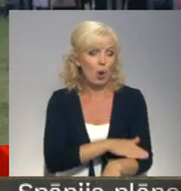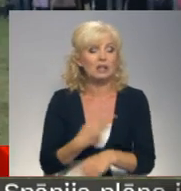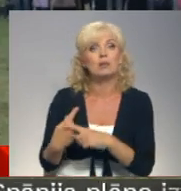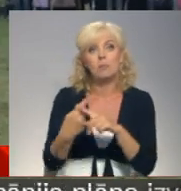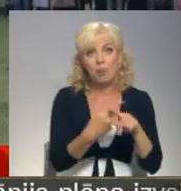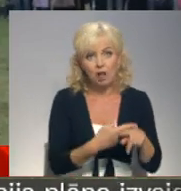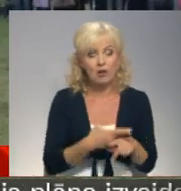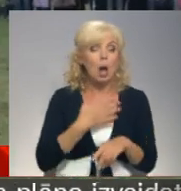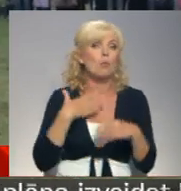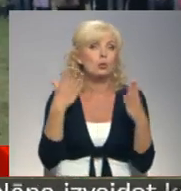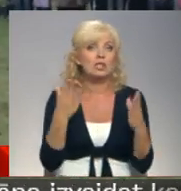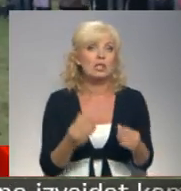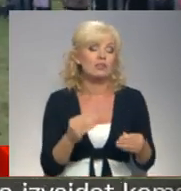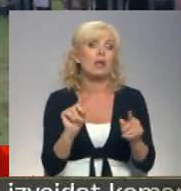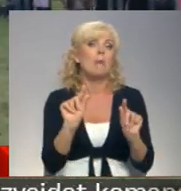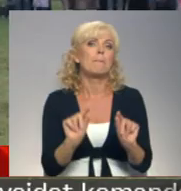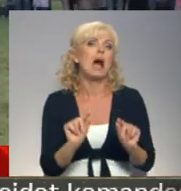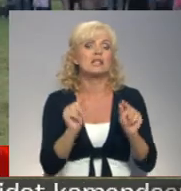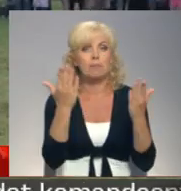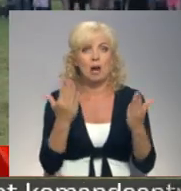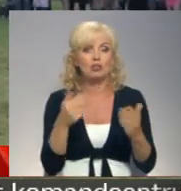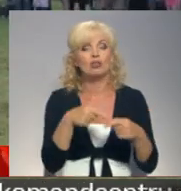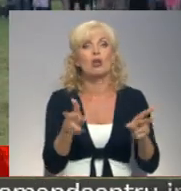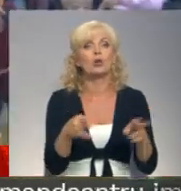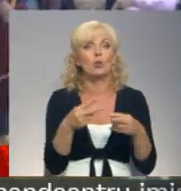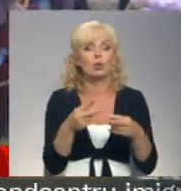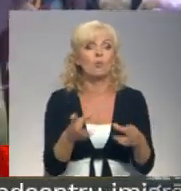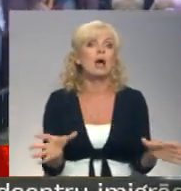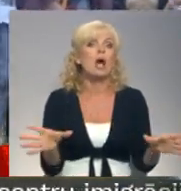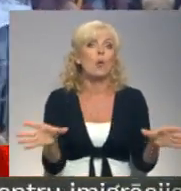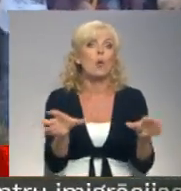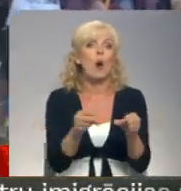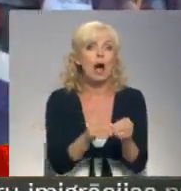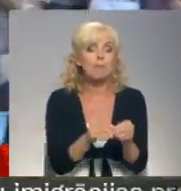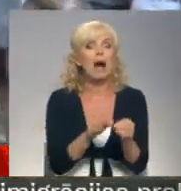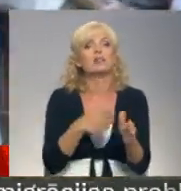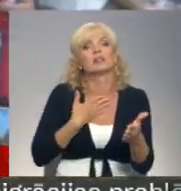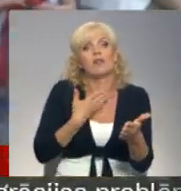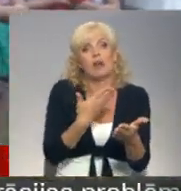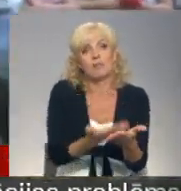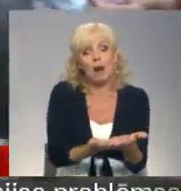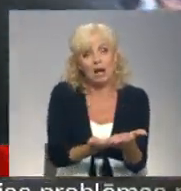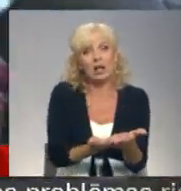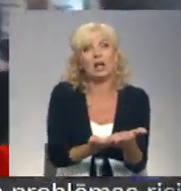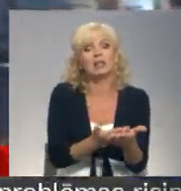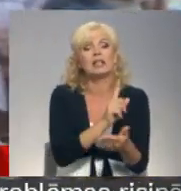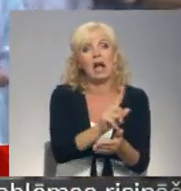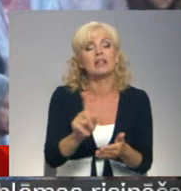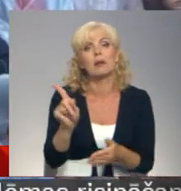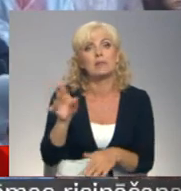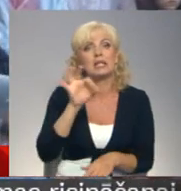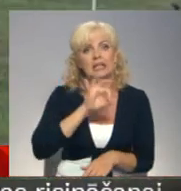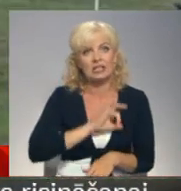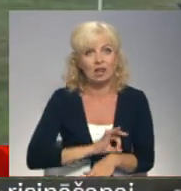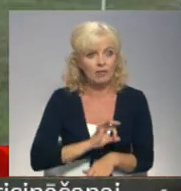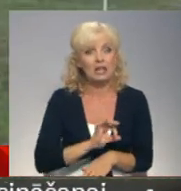Baltkrievijas. Mūsdienās ir maz pasākumu, kur šādiem klubiem saiet vienkopus, tādēļ, lai sevi parādītu, izmantota katra izdevība. Mums